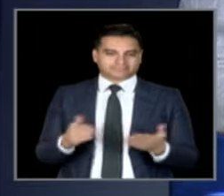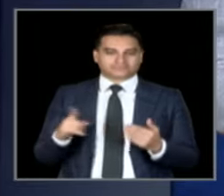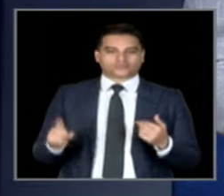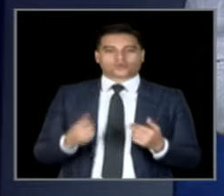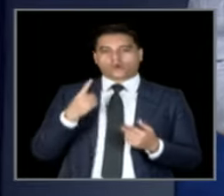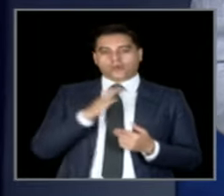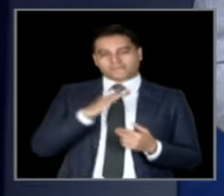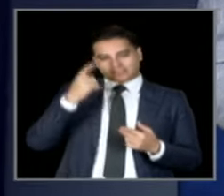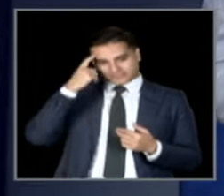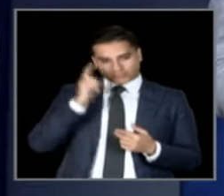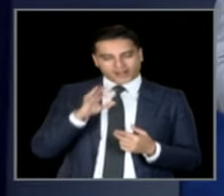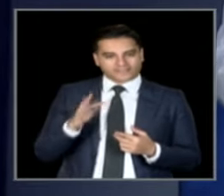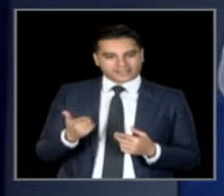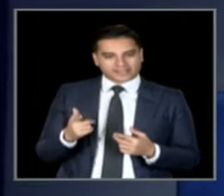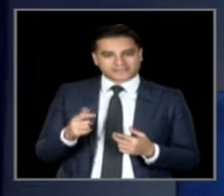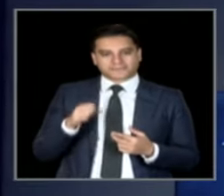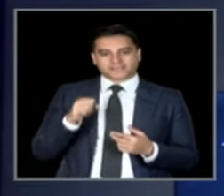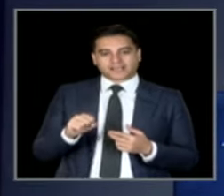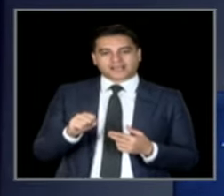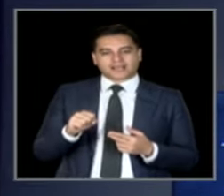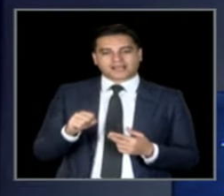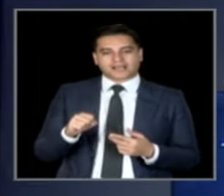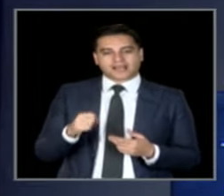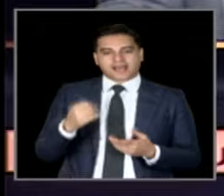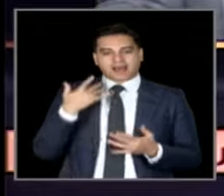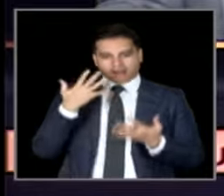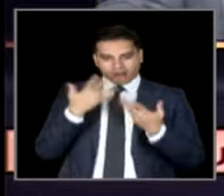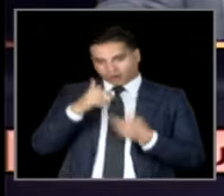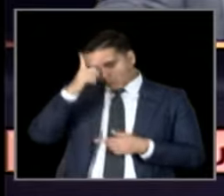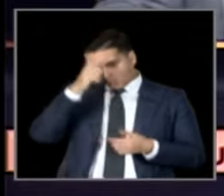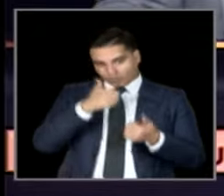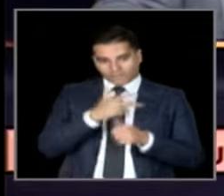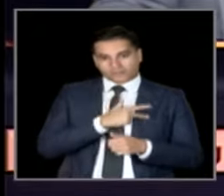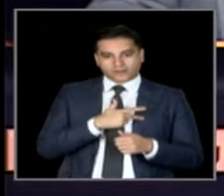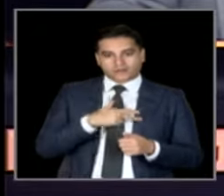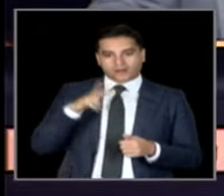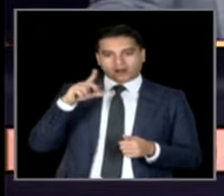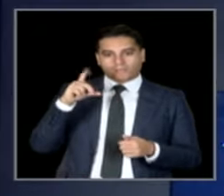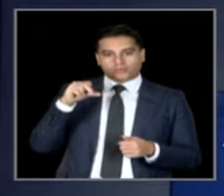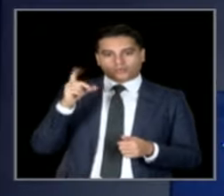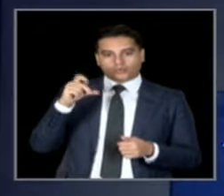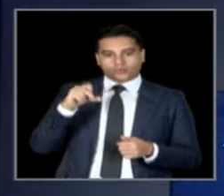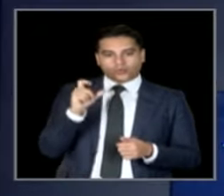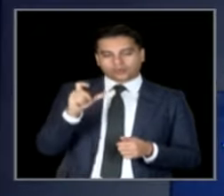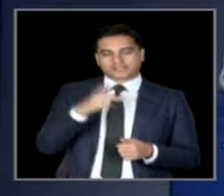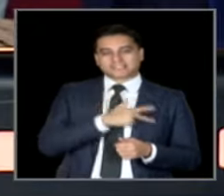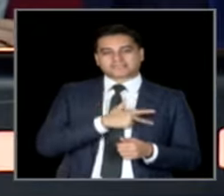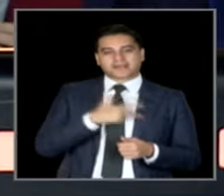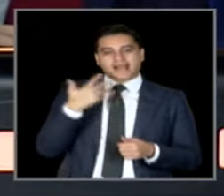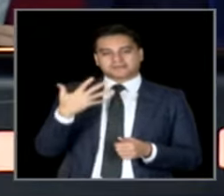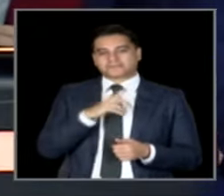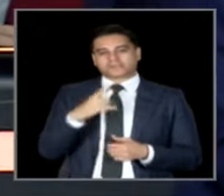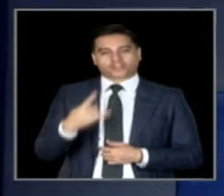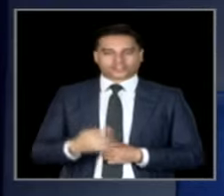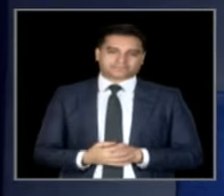سؤال واحد بس اللي ما تجاوبش. العدد الذري للعنصر البرون؟ 5. مش